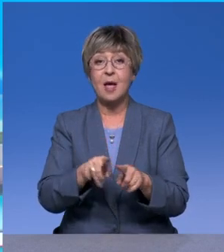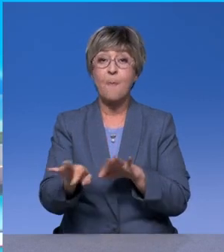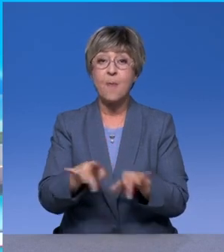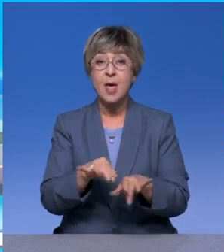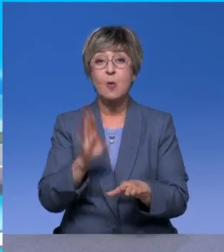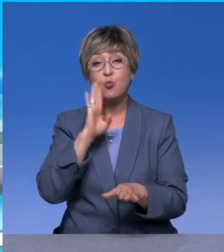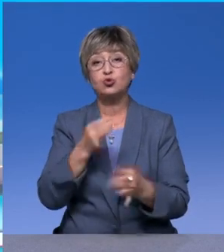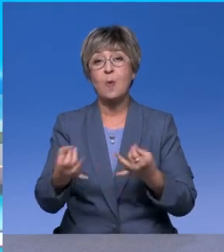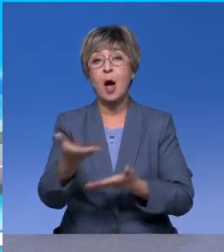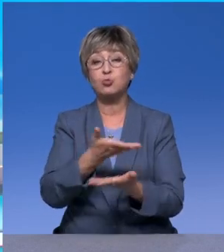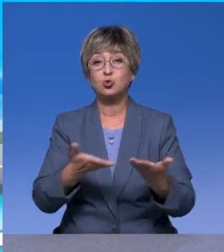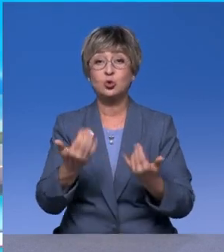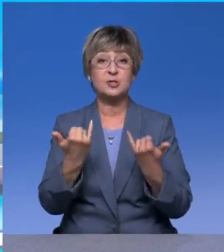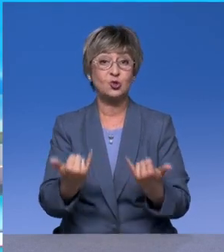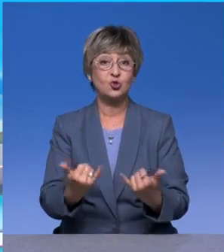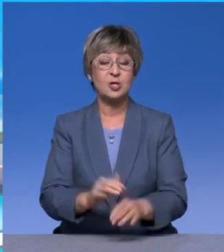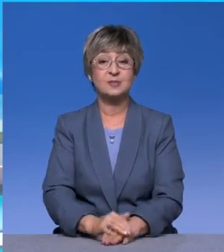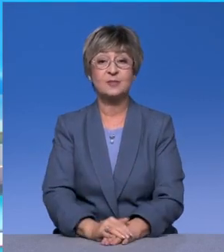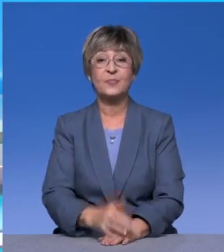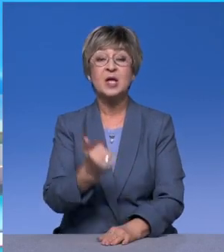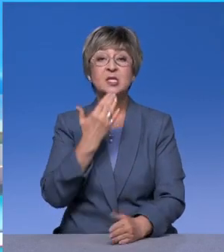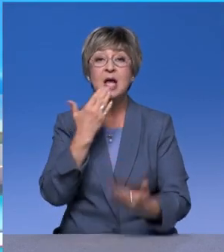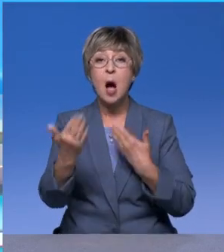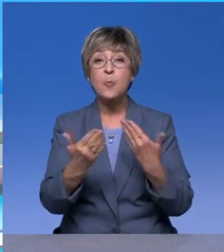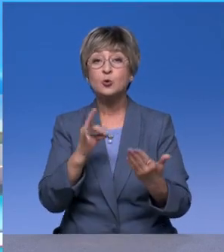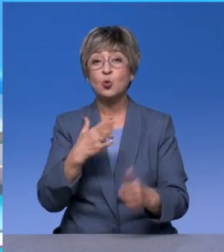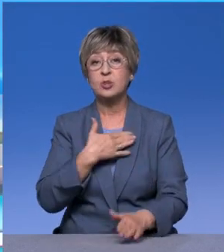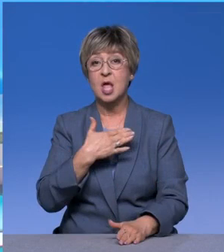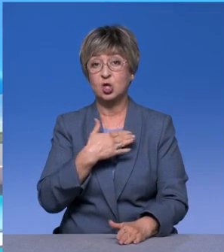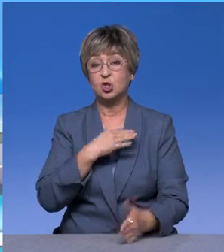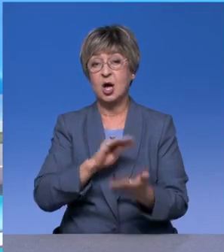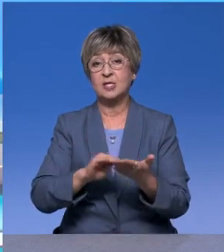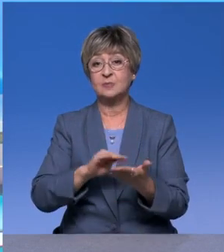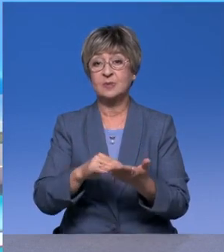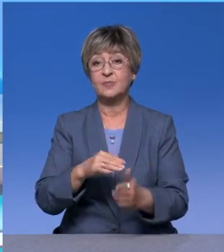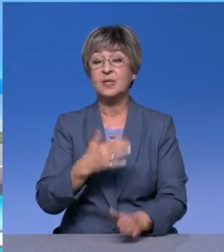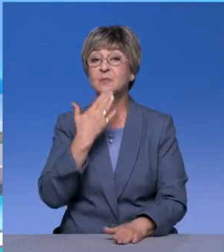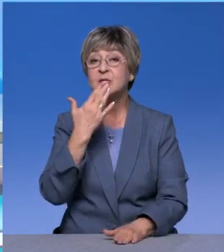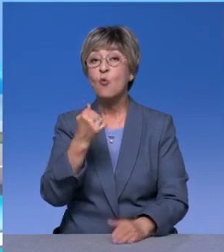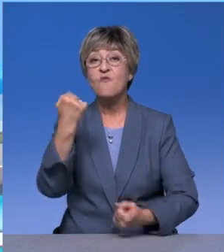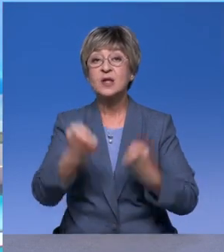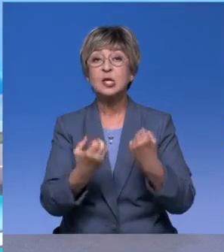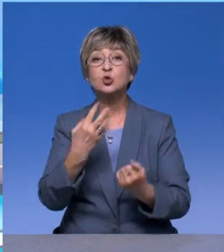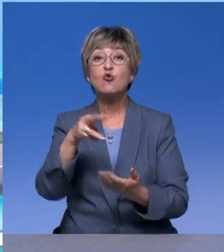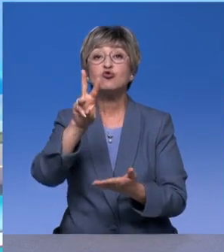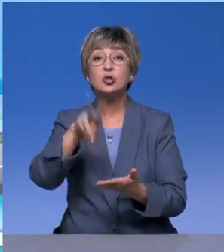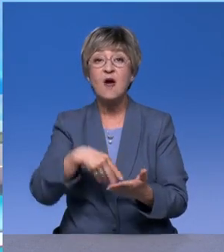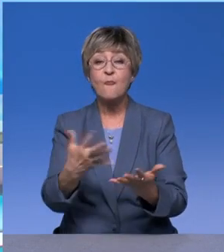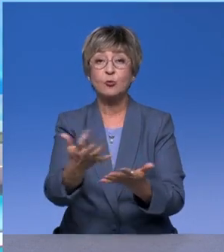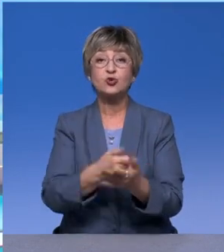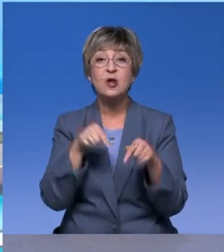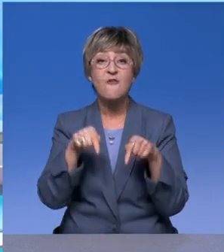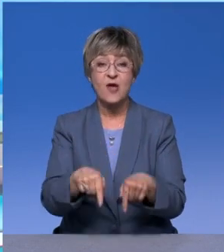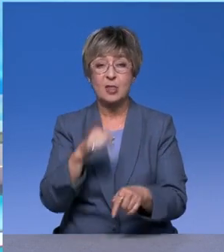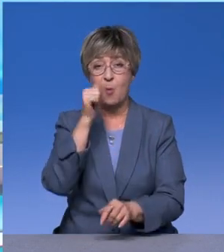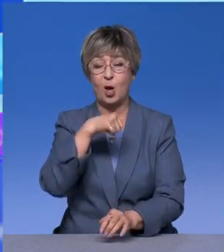будем обсуждать сейчас. Но сначала опрос от наших корреспондентов. Спросили у водителей, сколько штрафов получили в этом году. Вот что